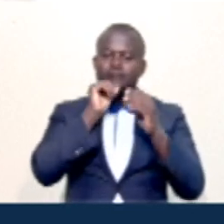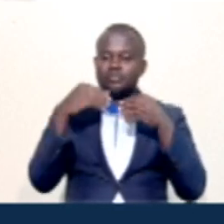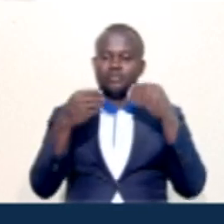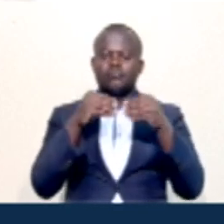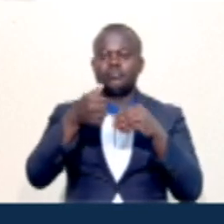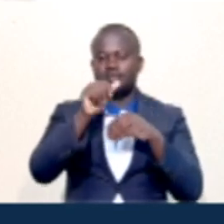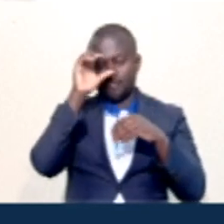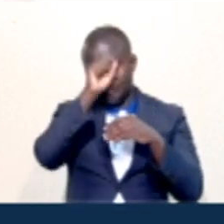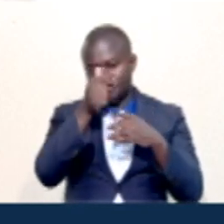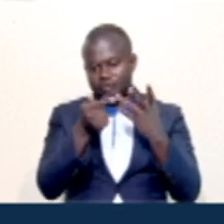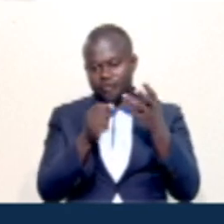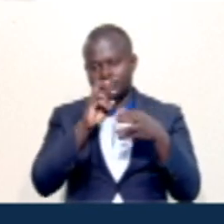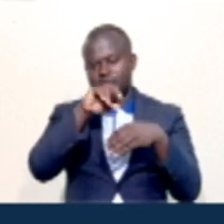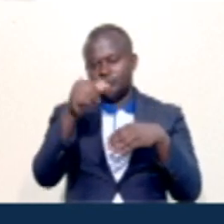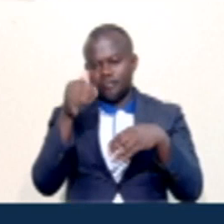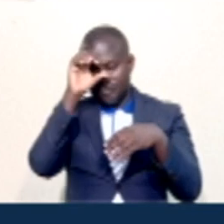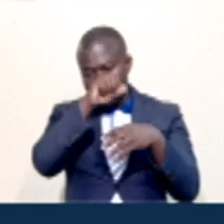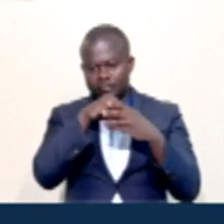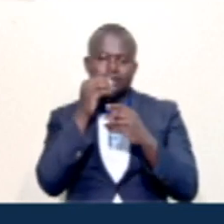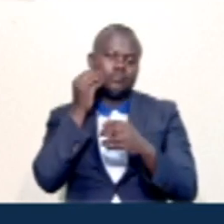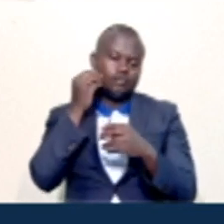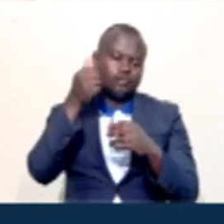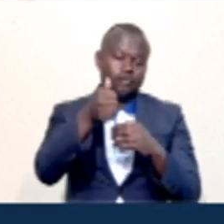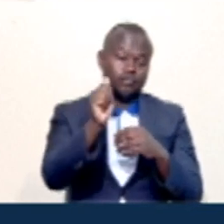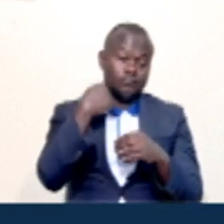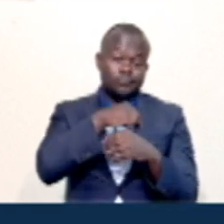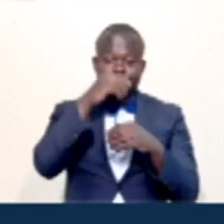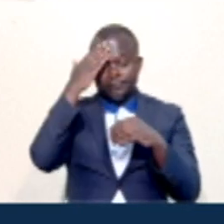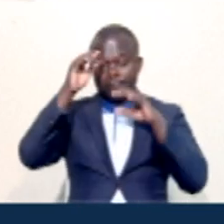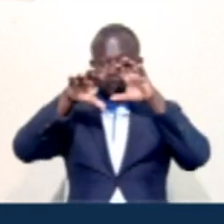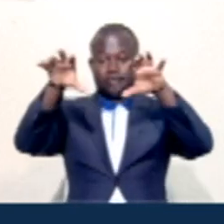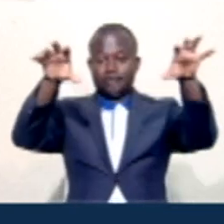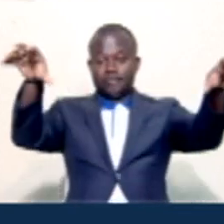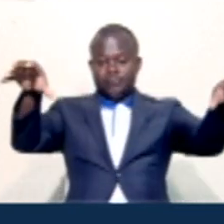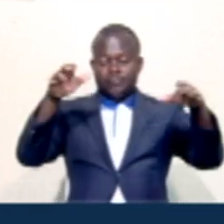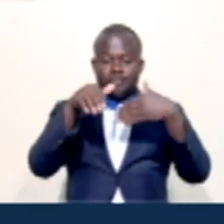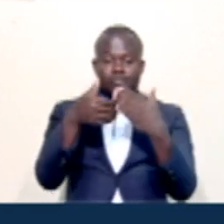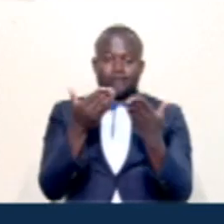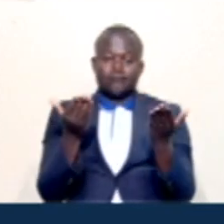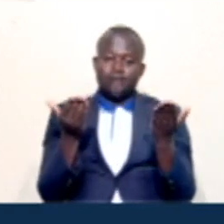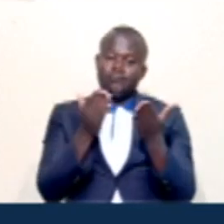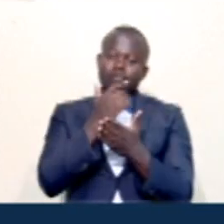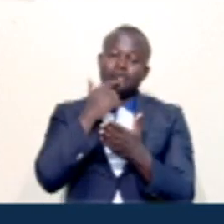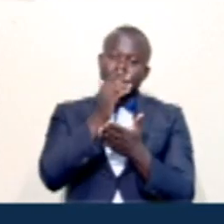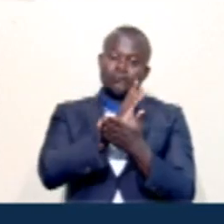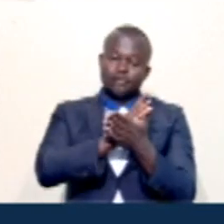cye cyaburira aho ngaho cyangwa nta n'ikindi yabera mu rugo rwawe. Turabizi hirya no hino hari